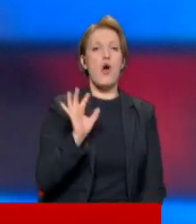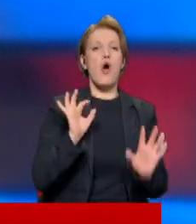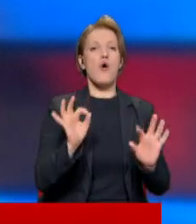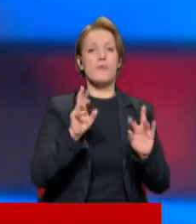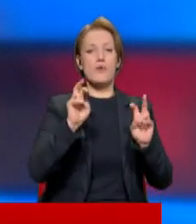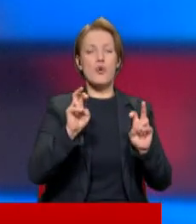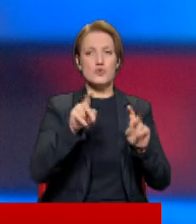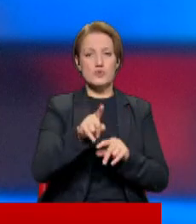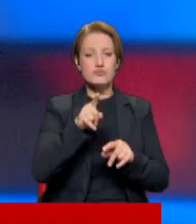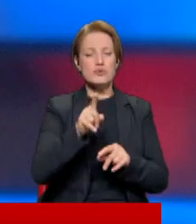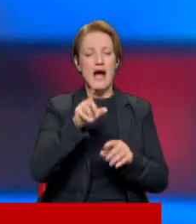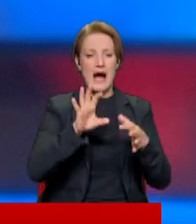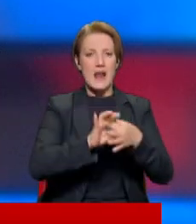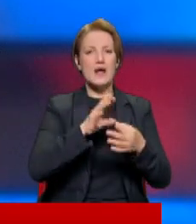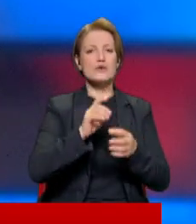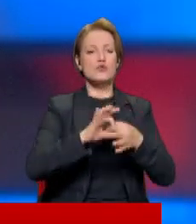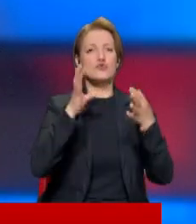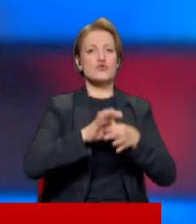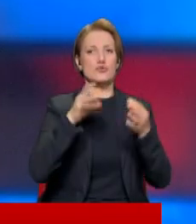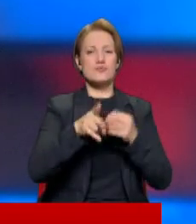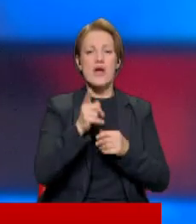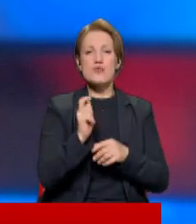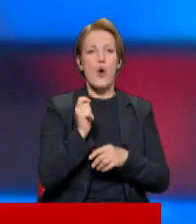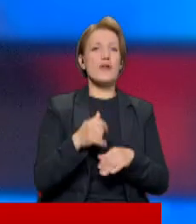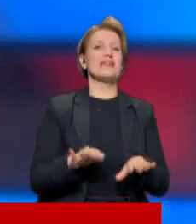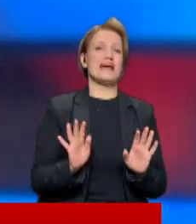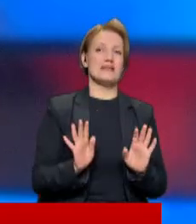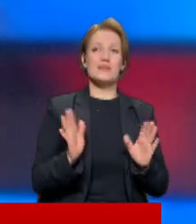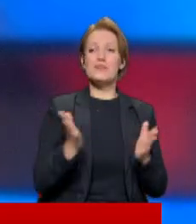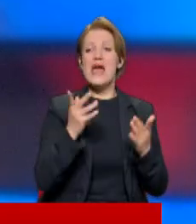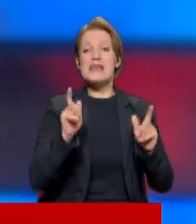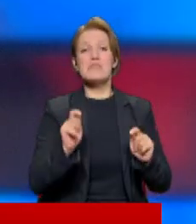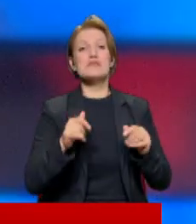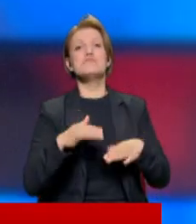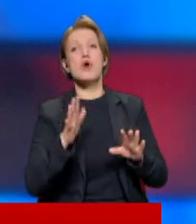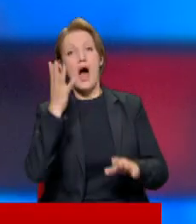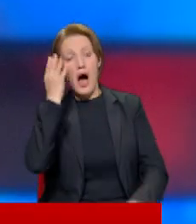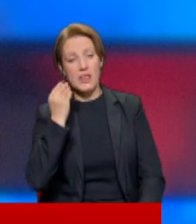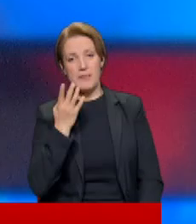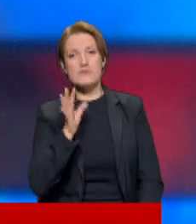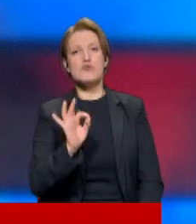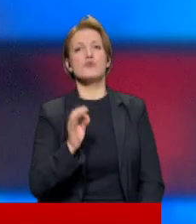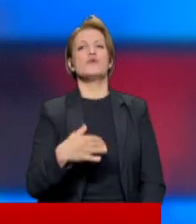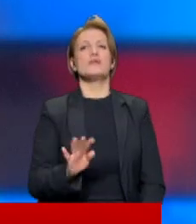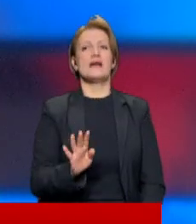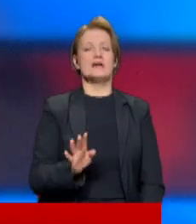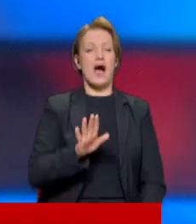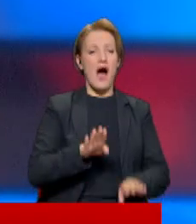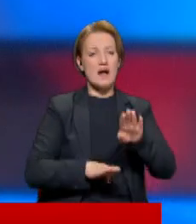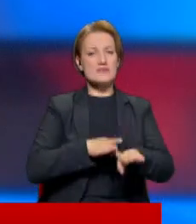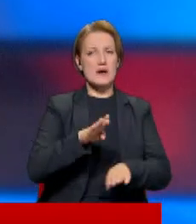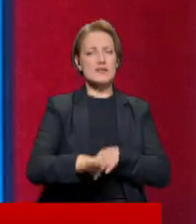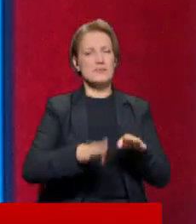ve bununla ilgili çözüm önerilerimizi sundu Aslında Bunlar zor şeyler değil Niye yapılmıyor anlamakta çok mümkün değil bakın